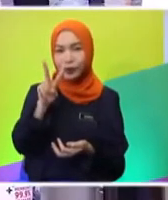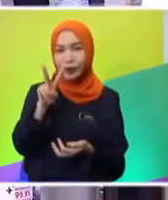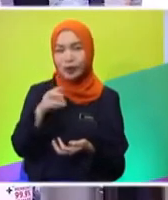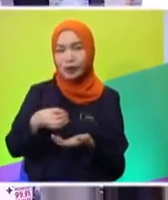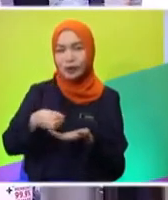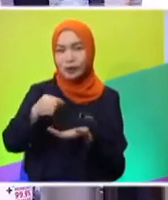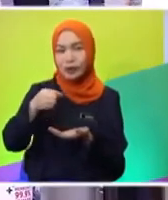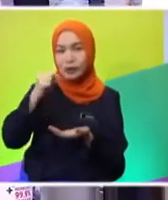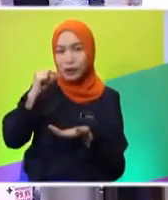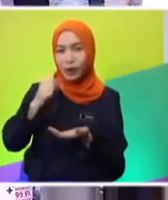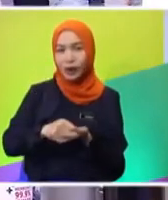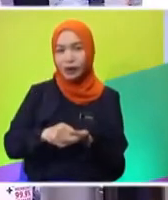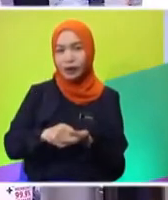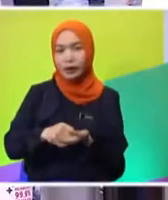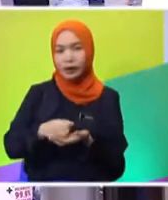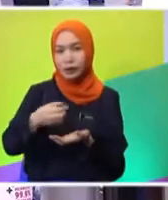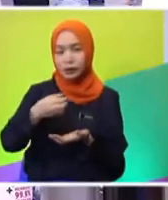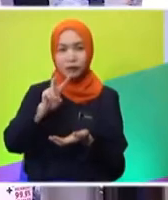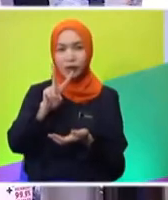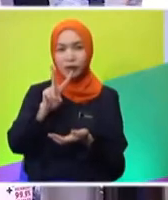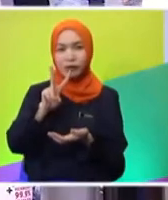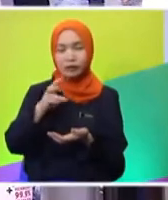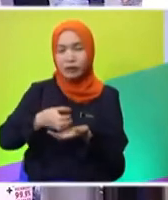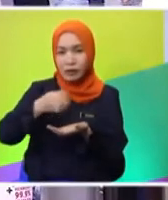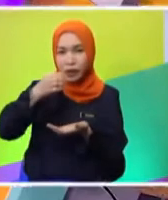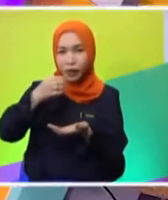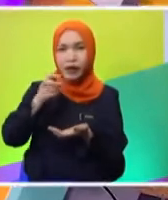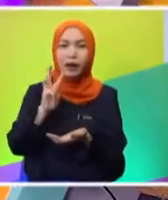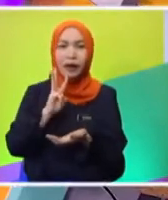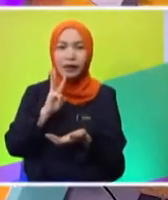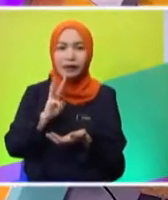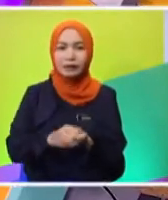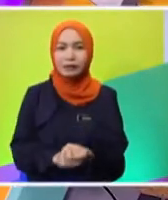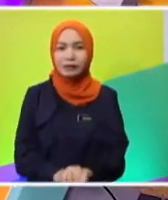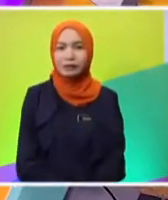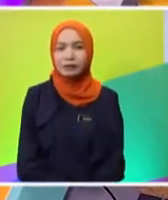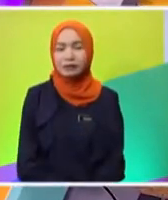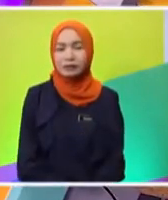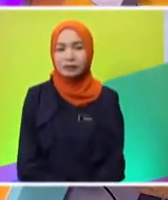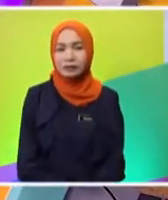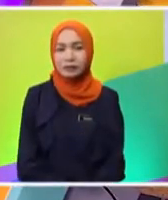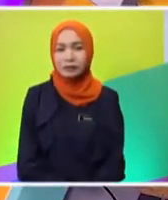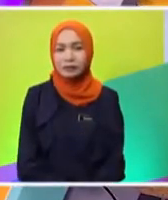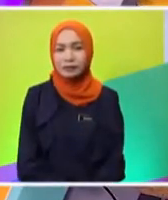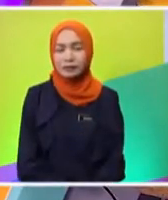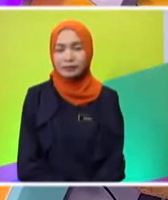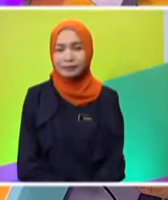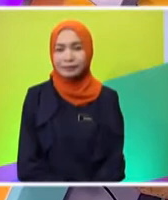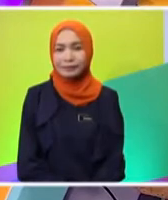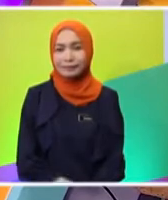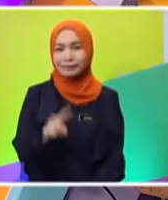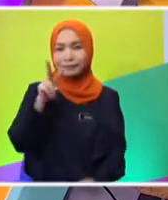murid nampon kita gerakkan tangan anda siap arcanya itu sibuk kita pilih